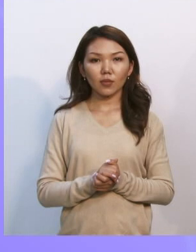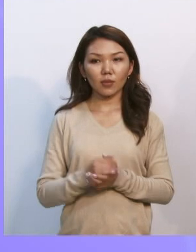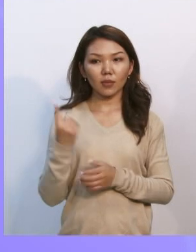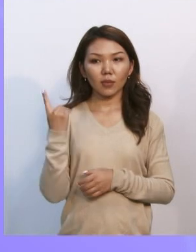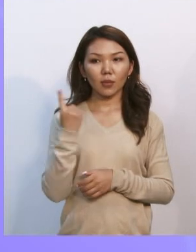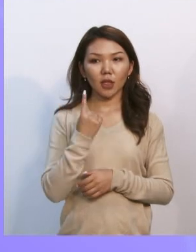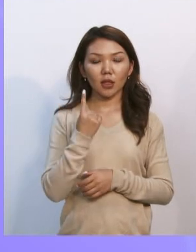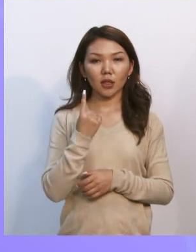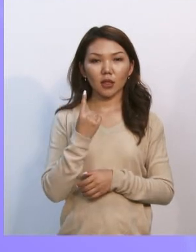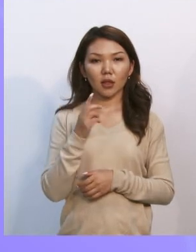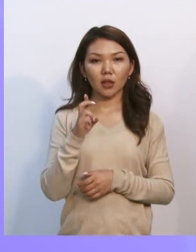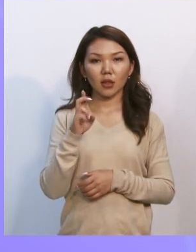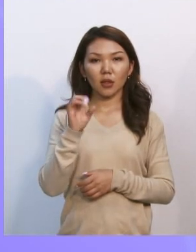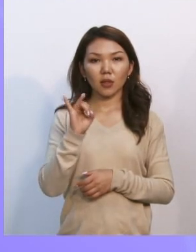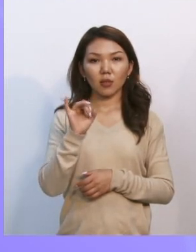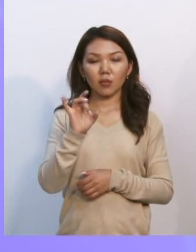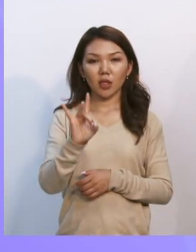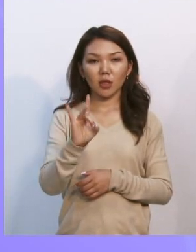Бир эчки.